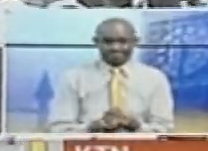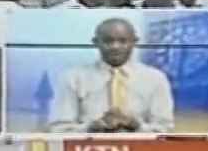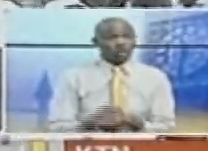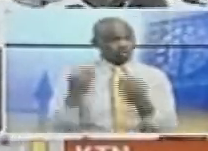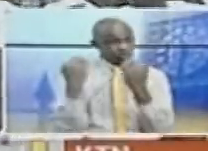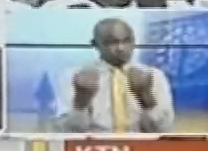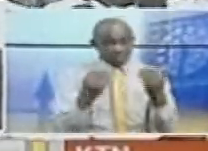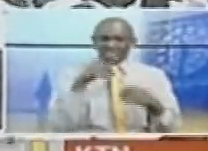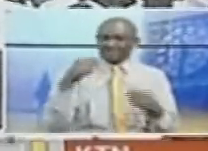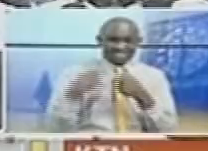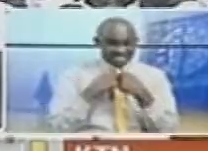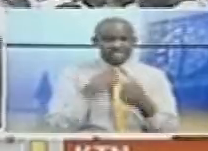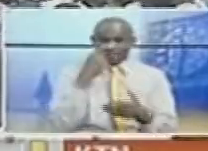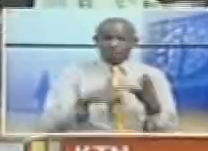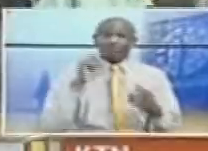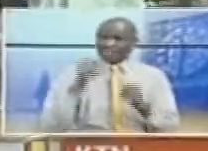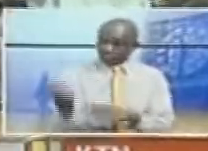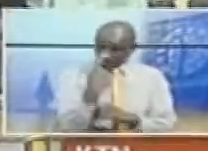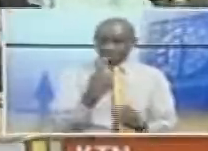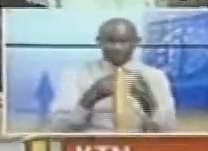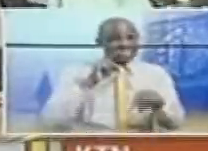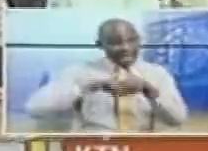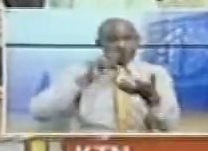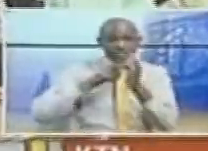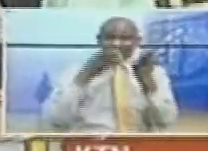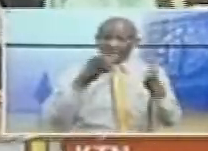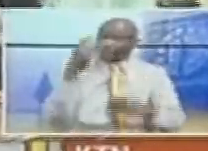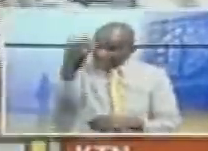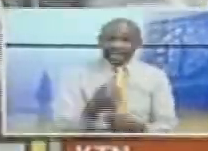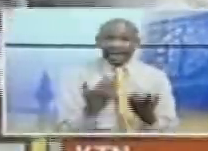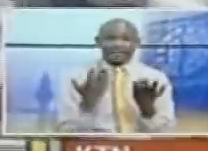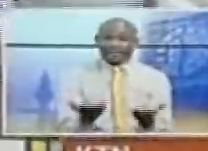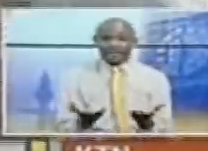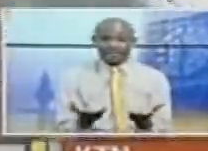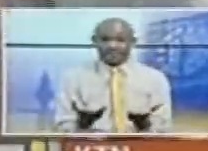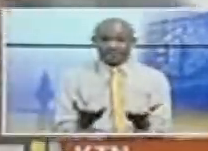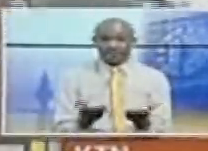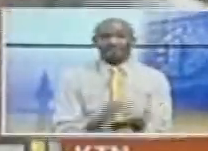Vijana wamepewa changamoto kujitokeza pindi tu kandarasi hizo zitakapotolewa.